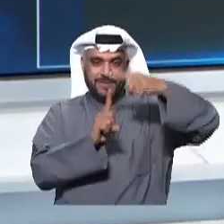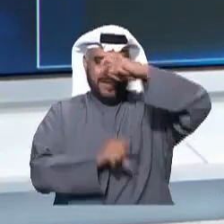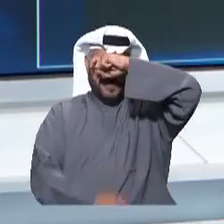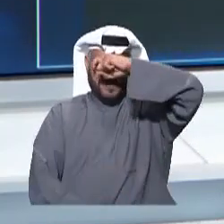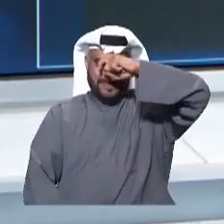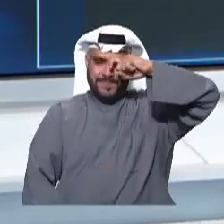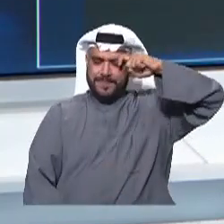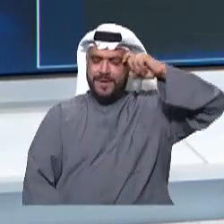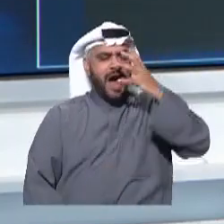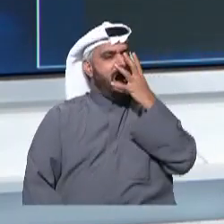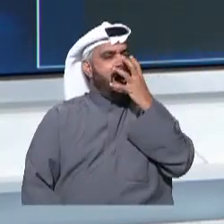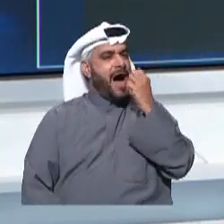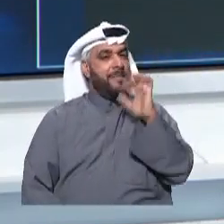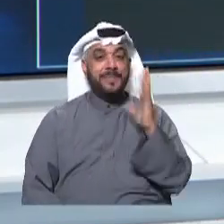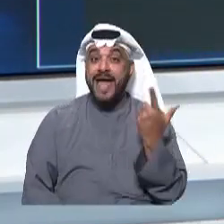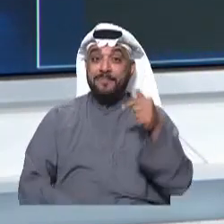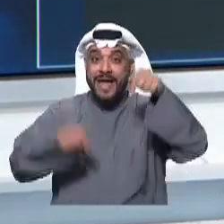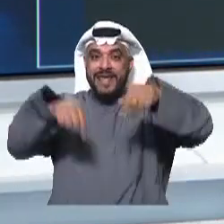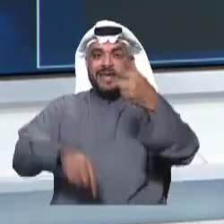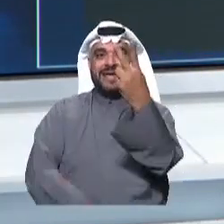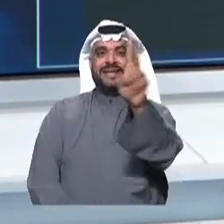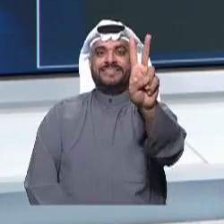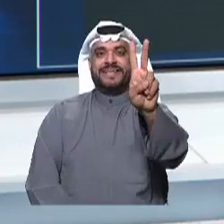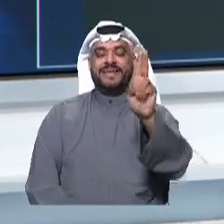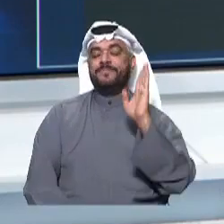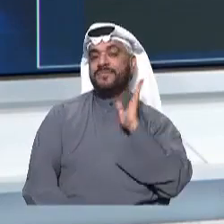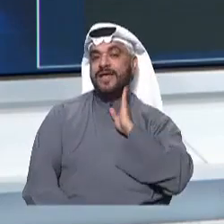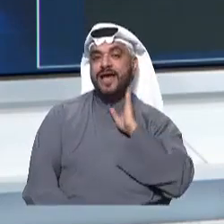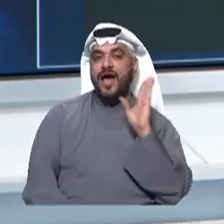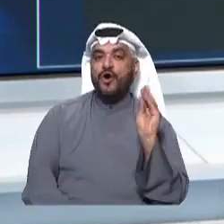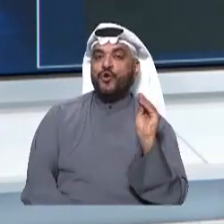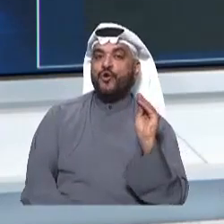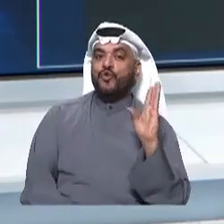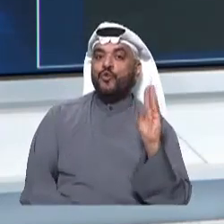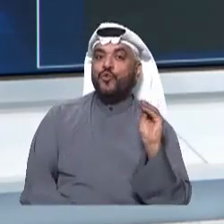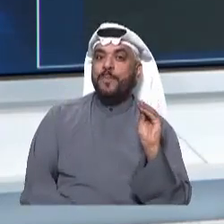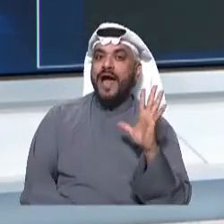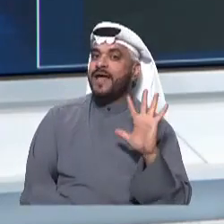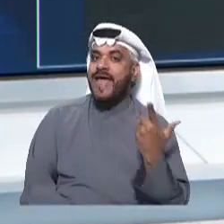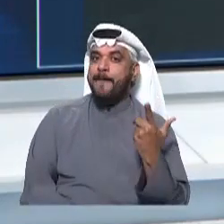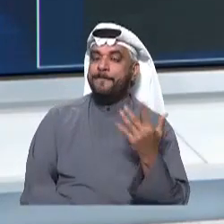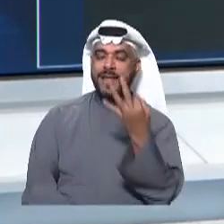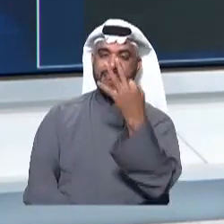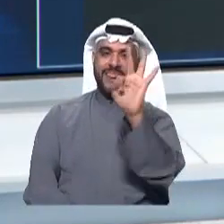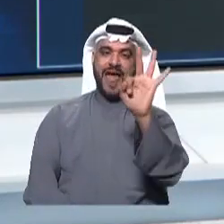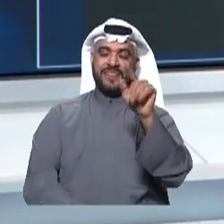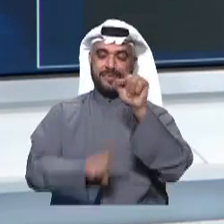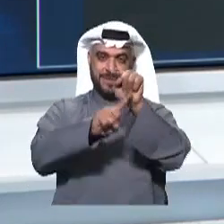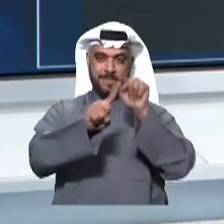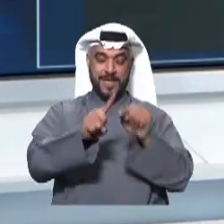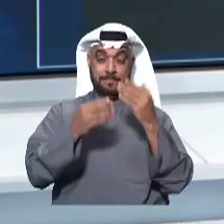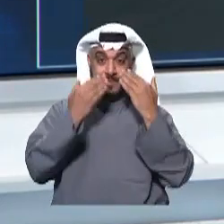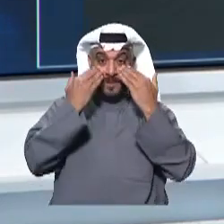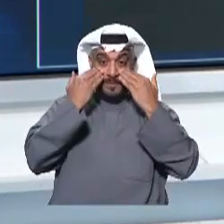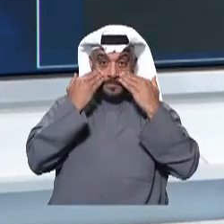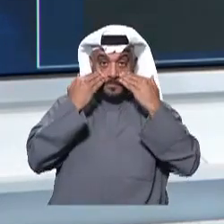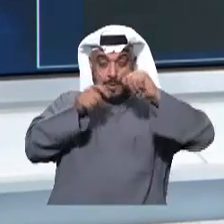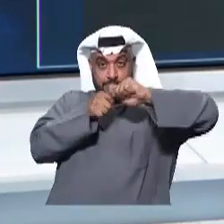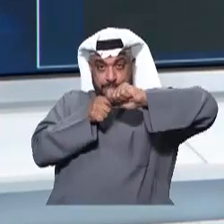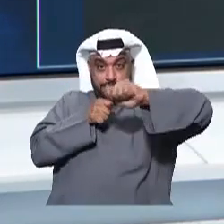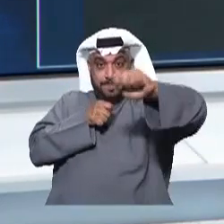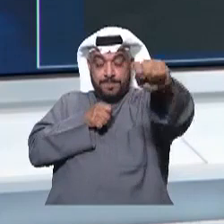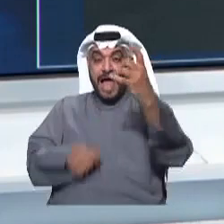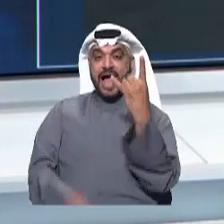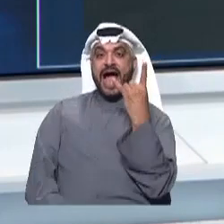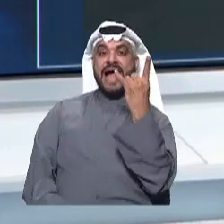درجة مئوية، درجة الحرارة حاليا وحول 30% رطوبة نسبية، ورؤية أفقية ممتازة 10 كيلومتر. أجواء باردة منتصف